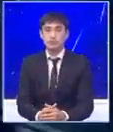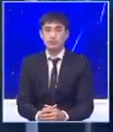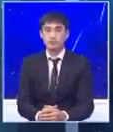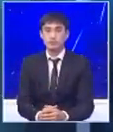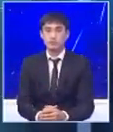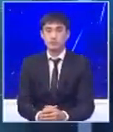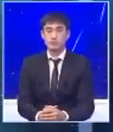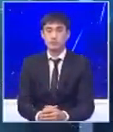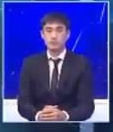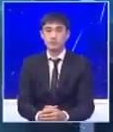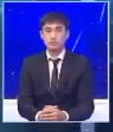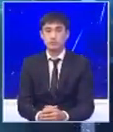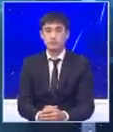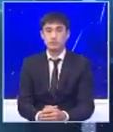Диана турлыбек Габит кабдрахман телеканал